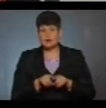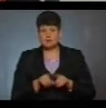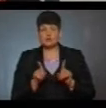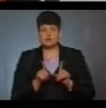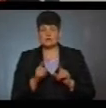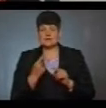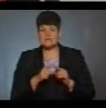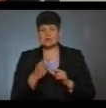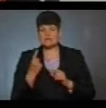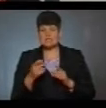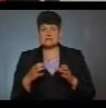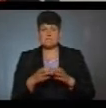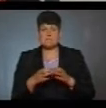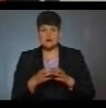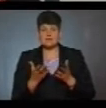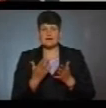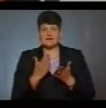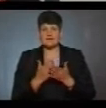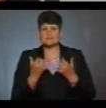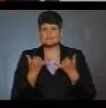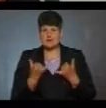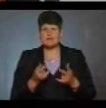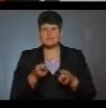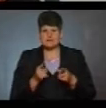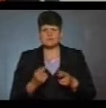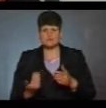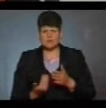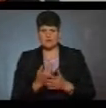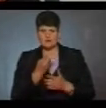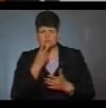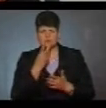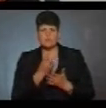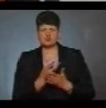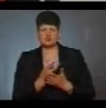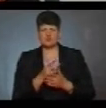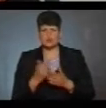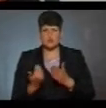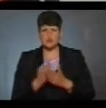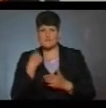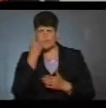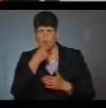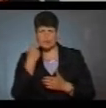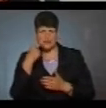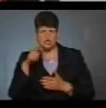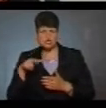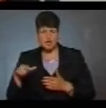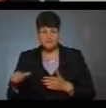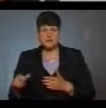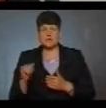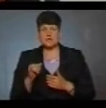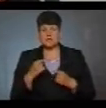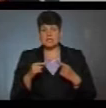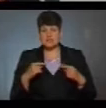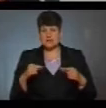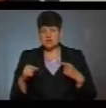одна, напевне, з тих партій, яка є зараз, яка є дійсно нова, яка демонструє, скажімо так, нові обличчя, так, оскільки інші, навіть якщо